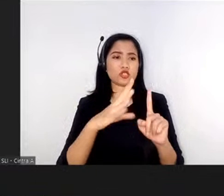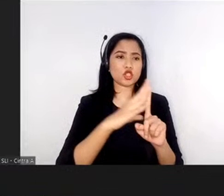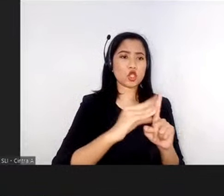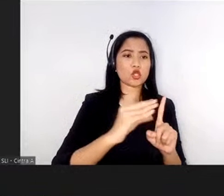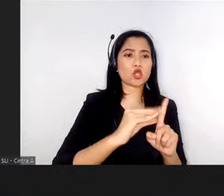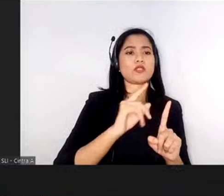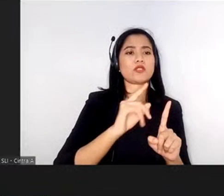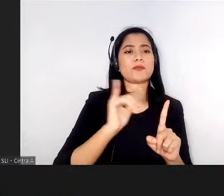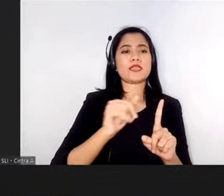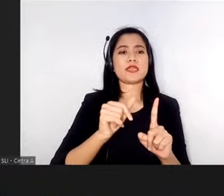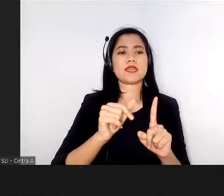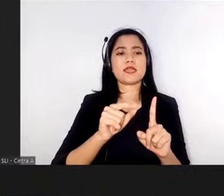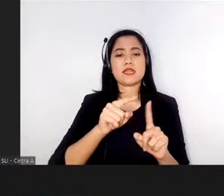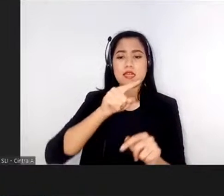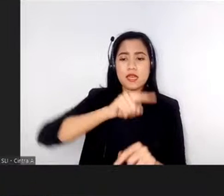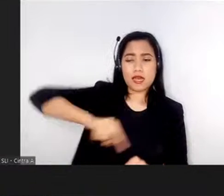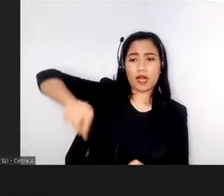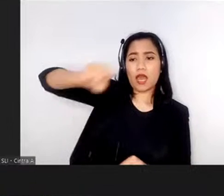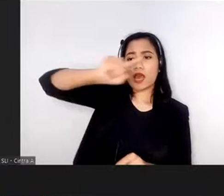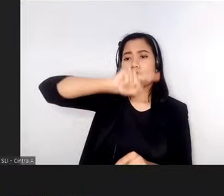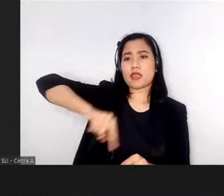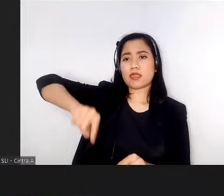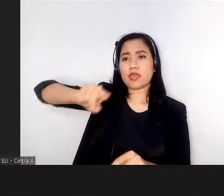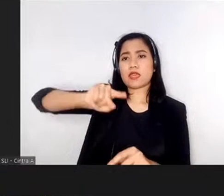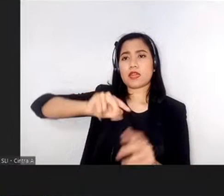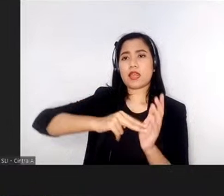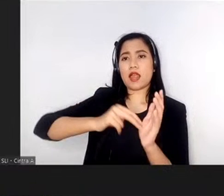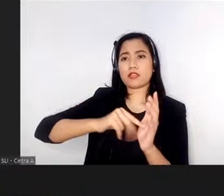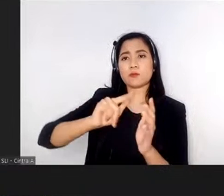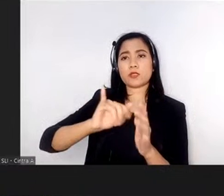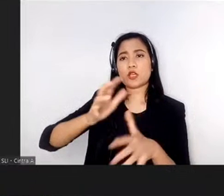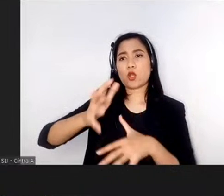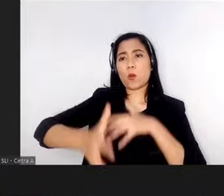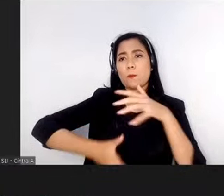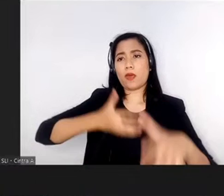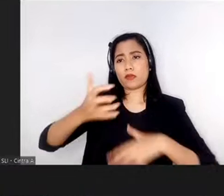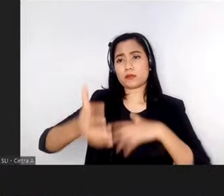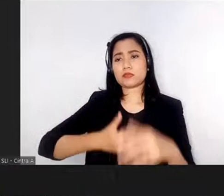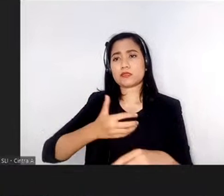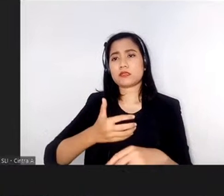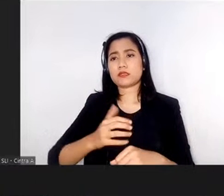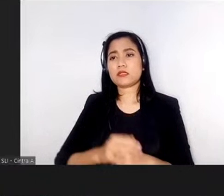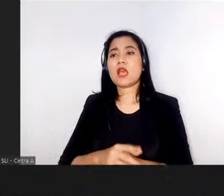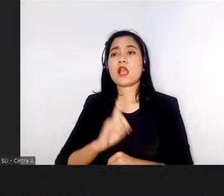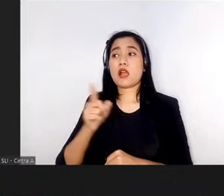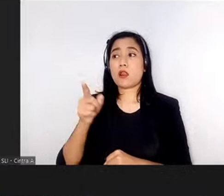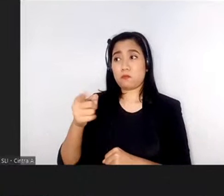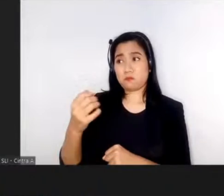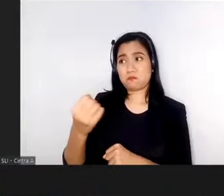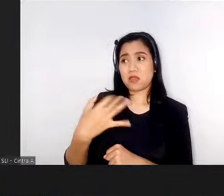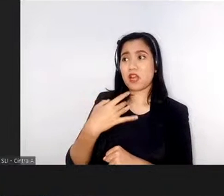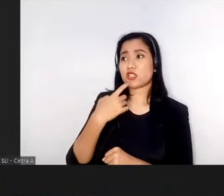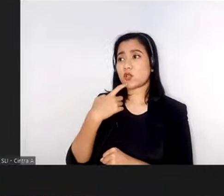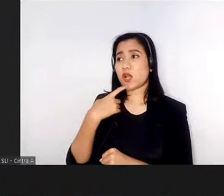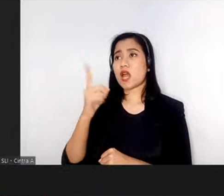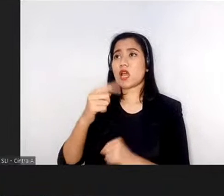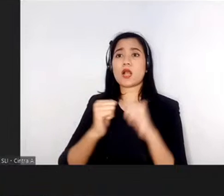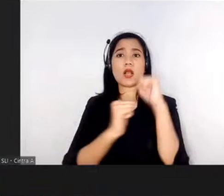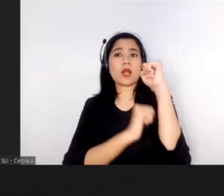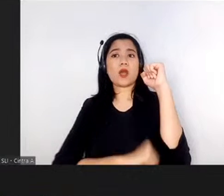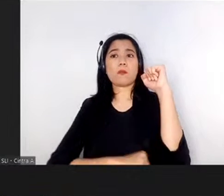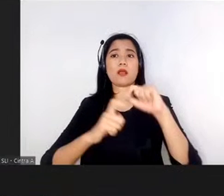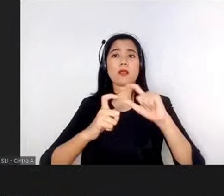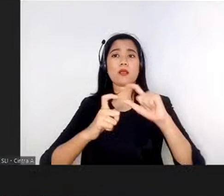nilai ee yang sangat kompleks Kalau Anda menyebutkan mengenai sektor eh kelapas sawit misalnya beberapa